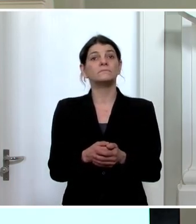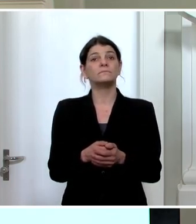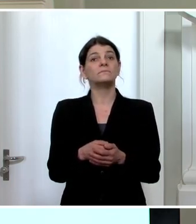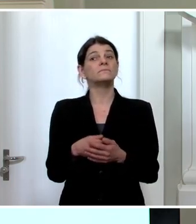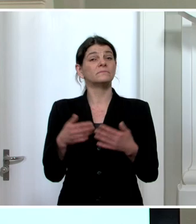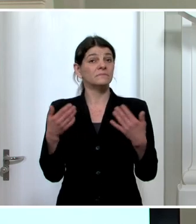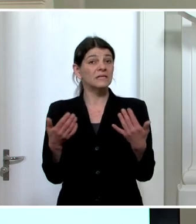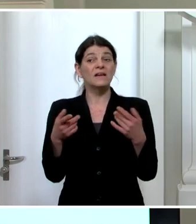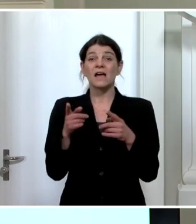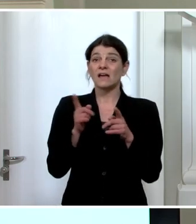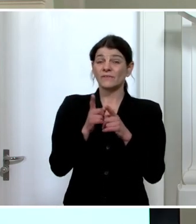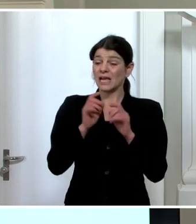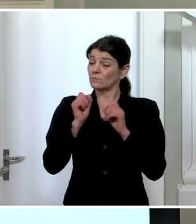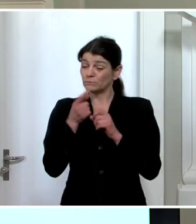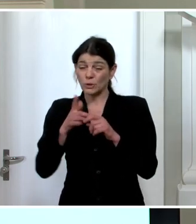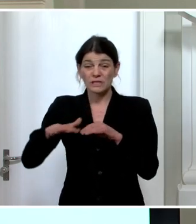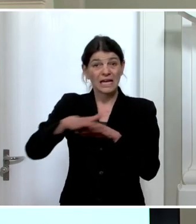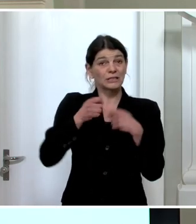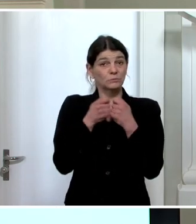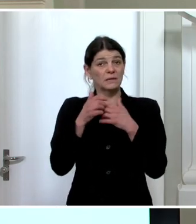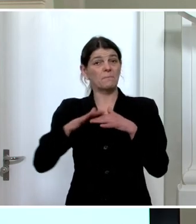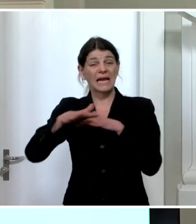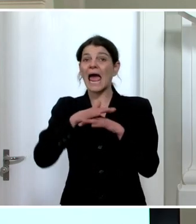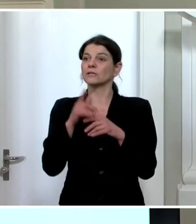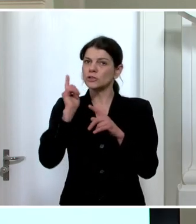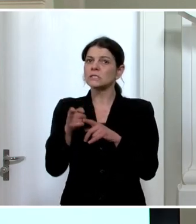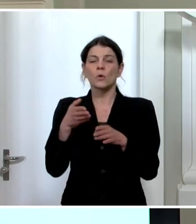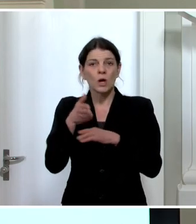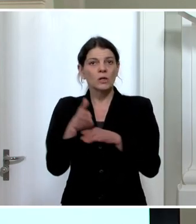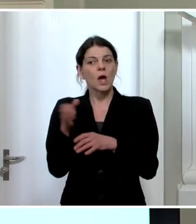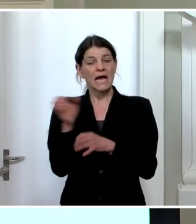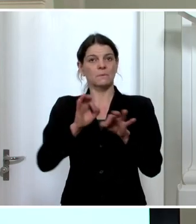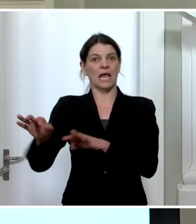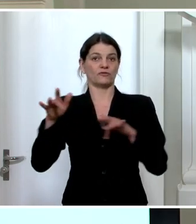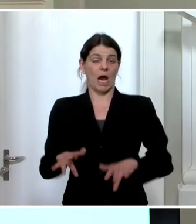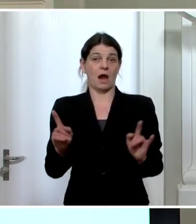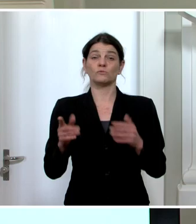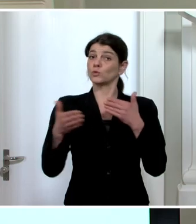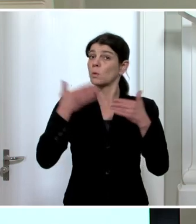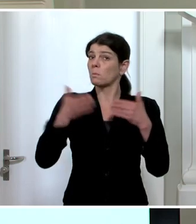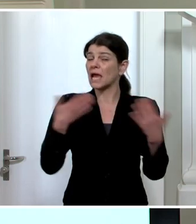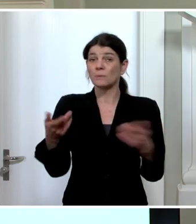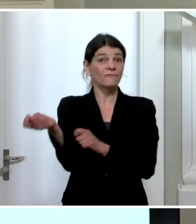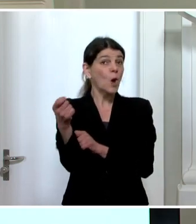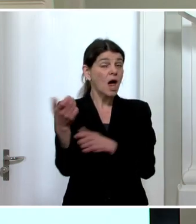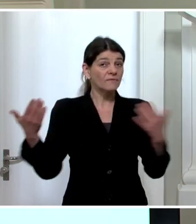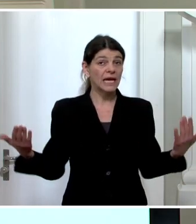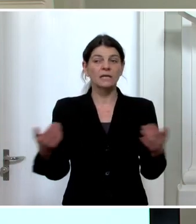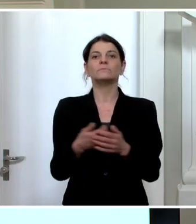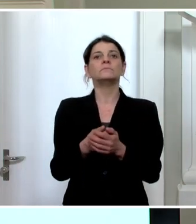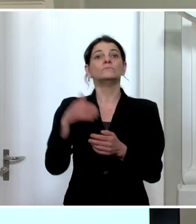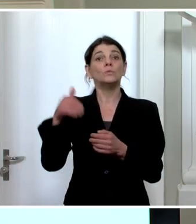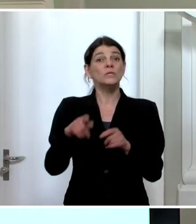angestammten Aufgabenbereich permanent aufrechterhalten bleibt. So muss beispielsweise die Feuerwehr auch während